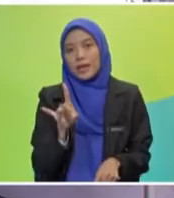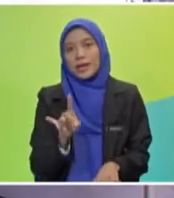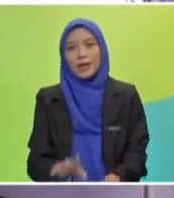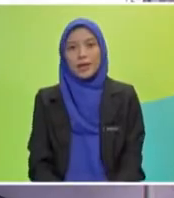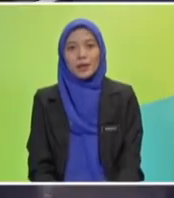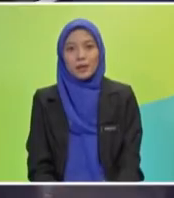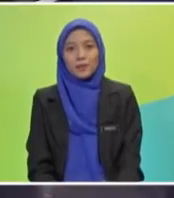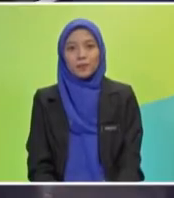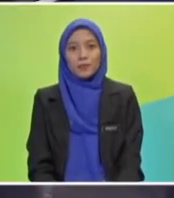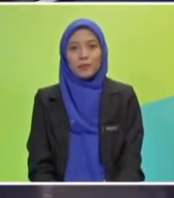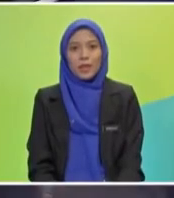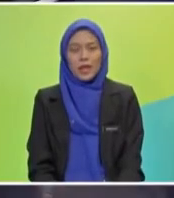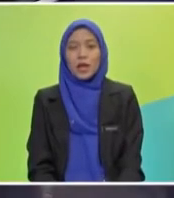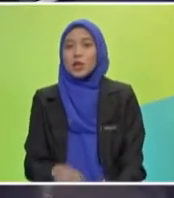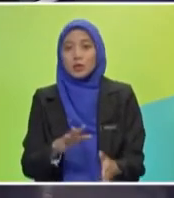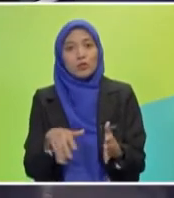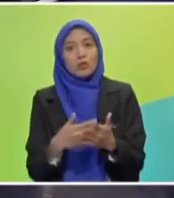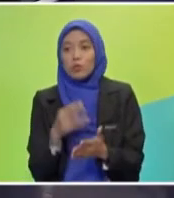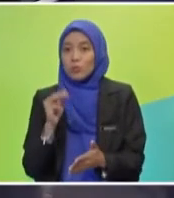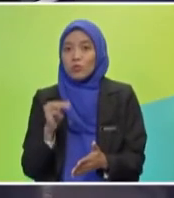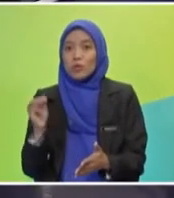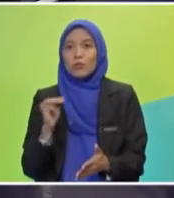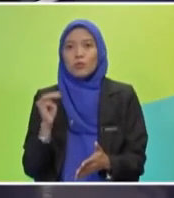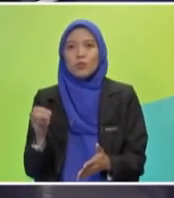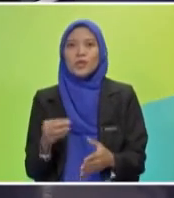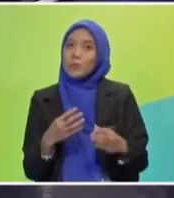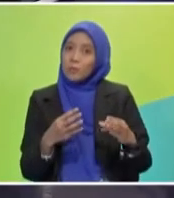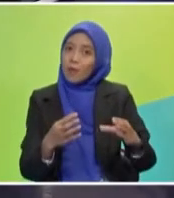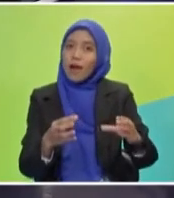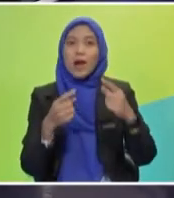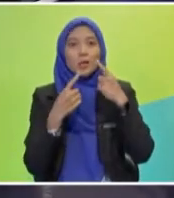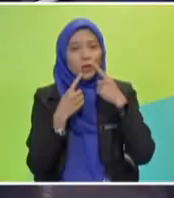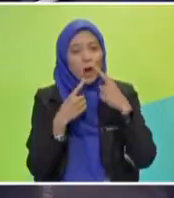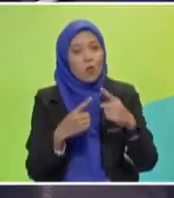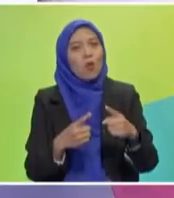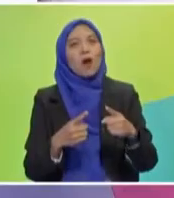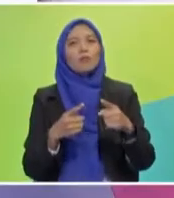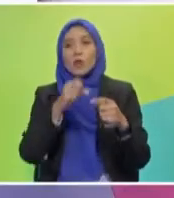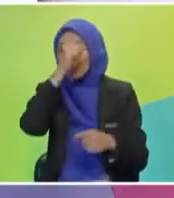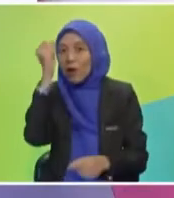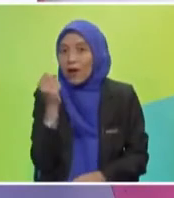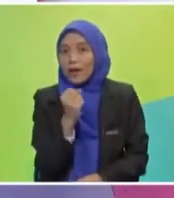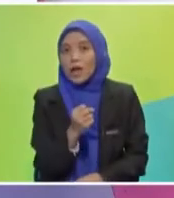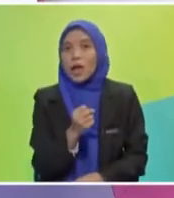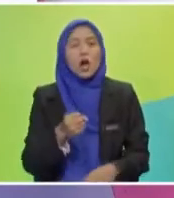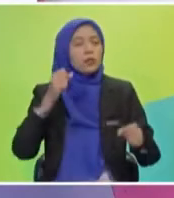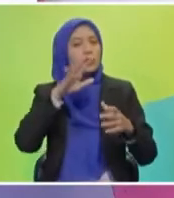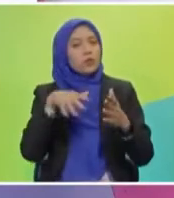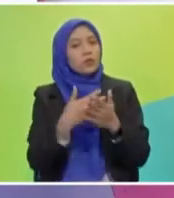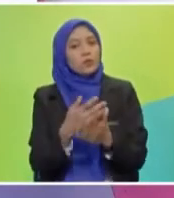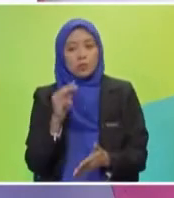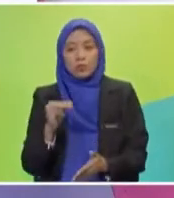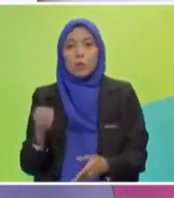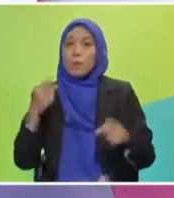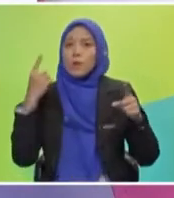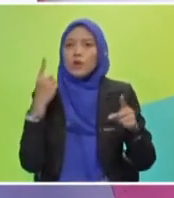8. Wah, nampaknya murid-murid kita semua aktif menjawab soalan. Semua dapat jawab dengan betul. Semua dapat ganjaran yang